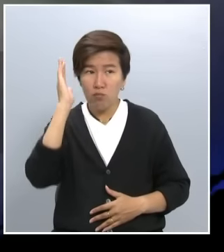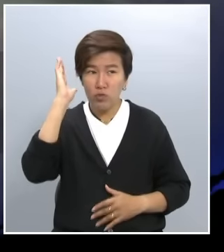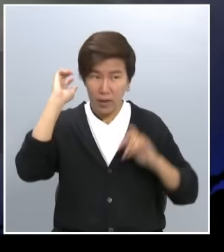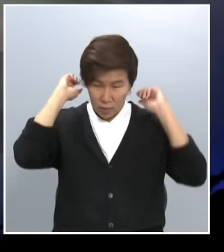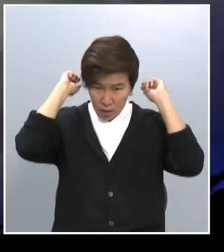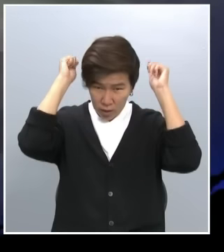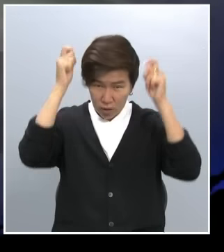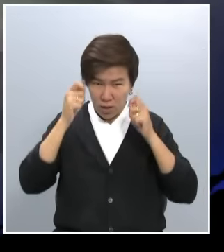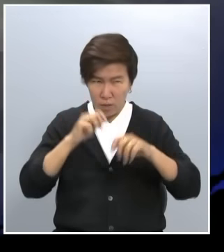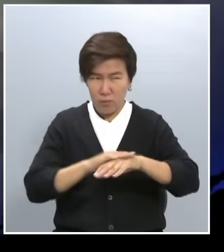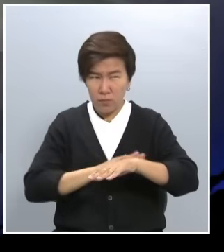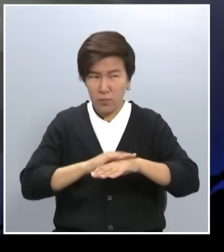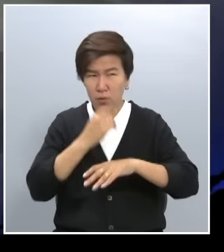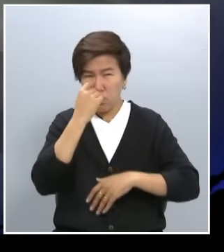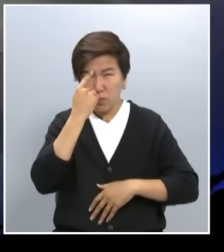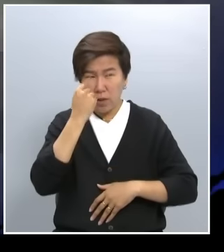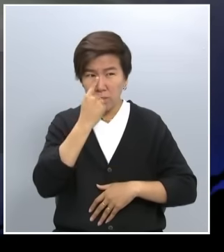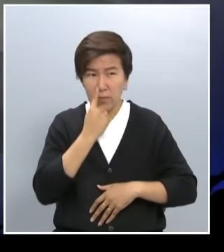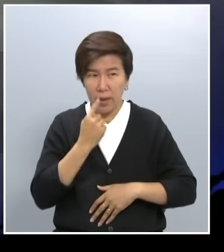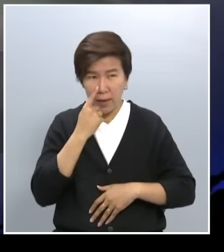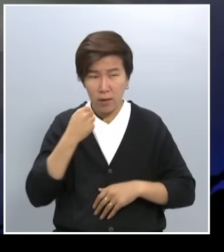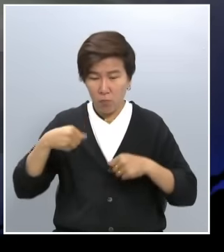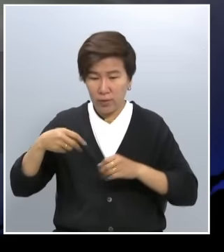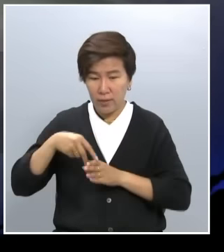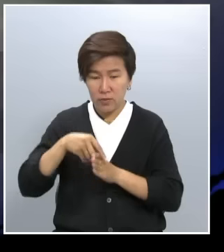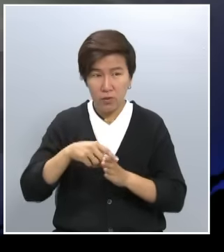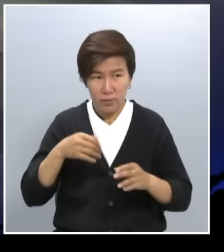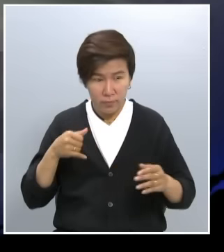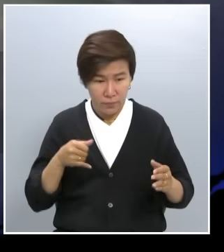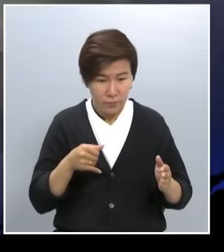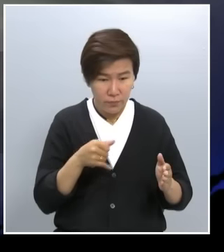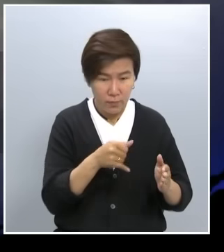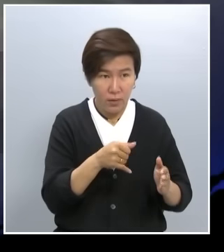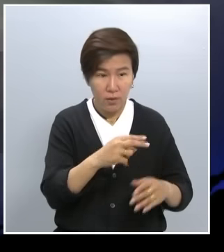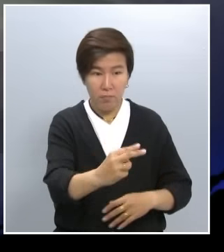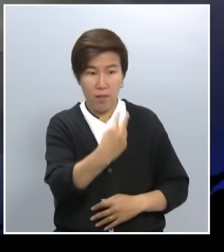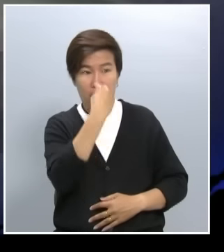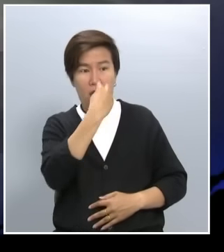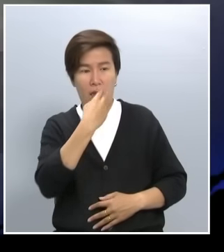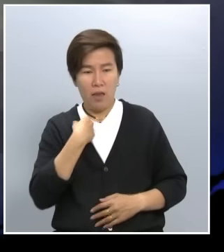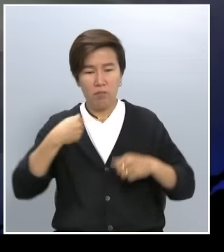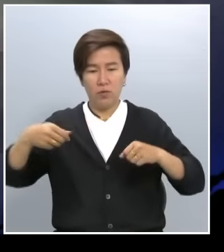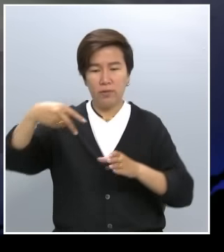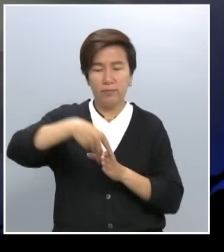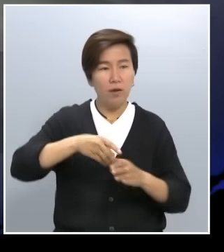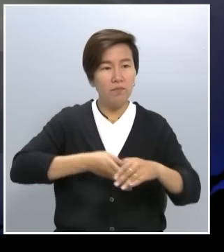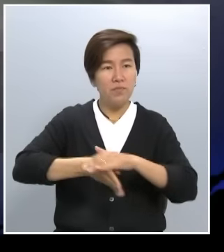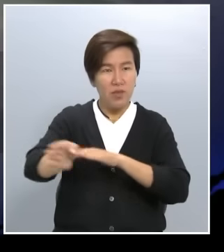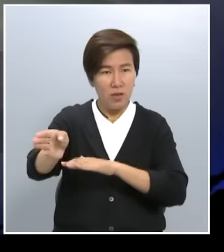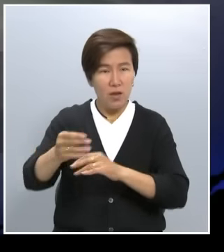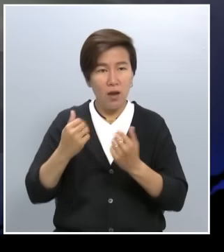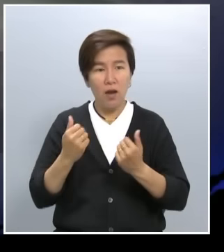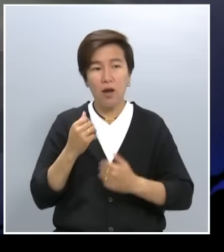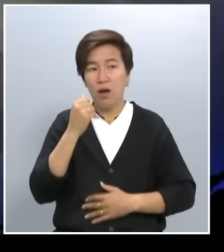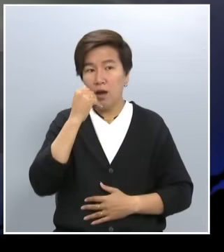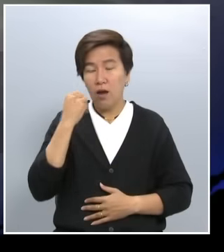ร์ไซค์มาจอดแล้วก็พยายามเดินลงมาหาคนเจ็บแต่พอคนร้ายเห็นตนก็ขี่รถหนีไปตนเองก็เลย